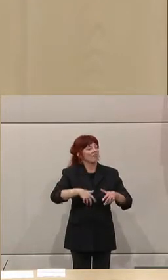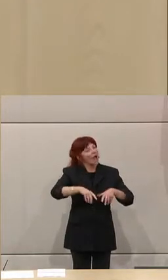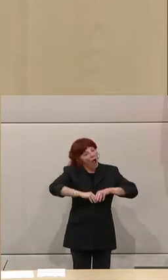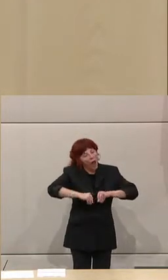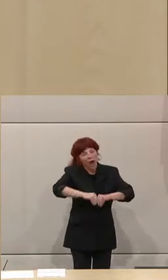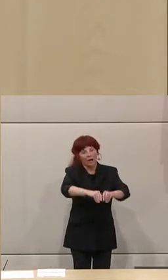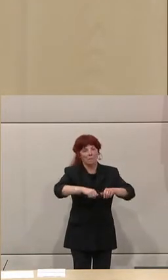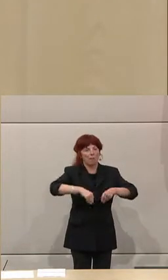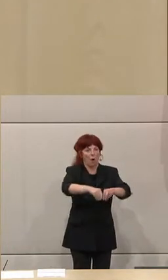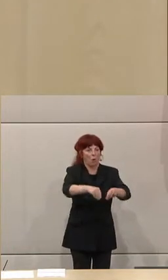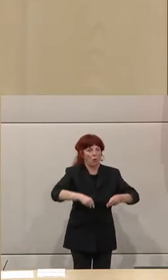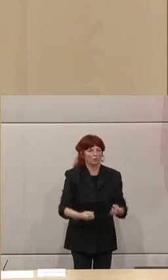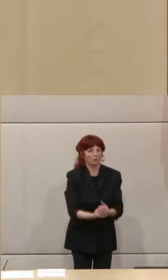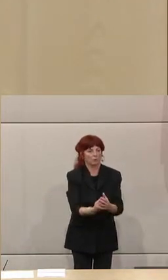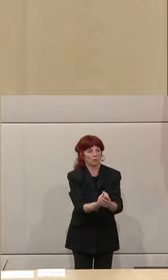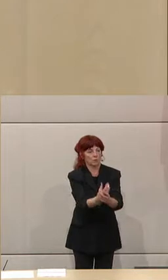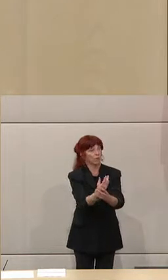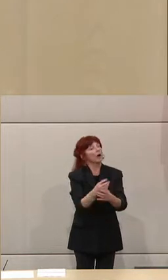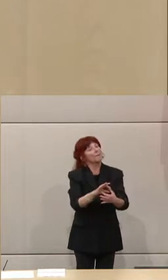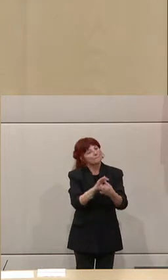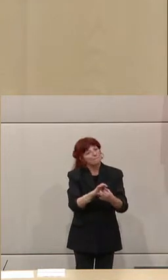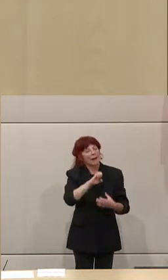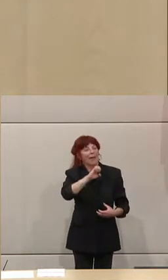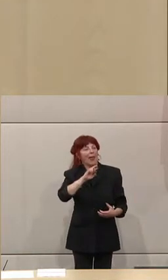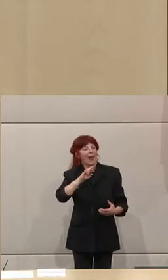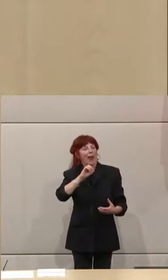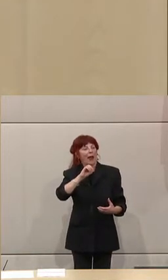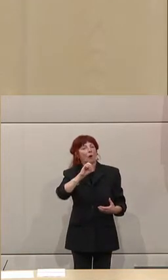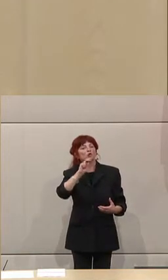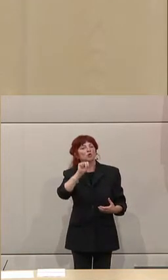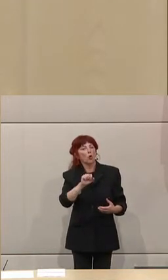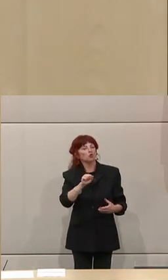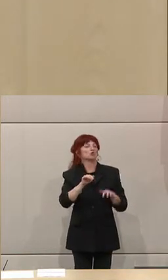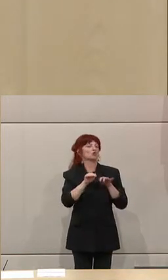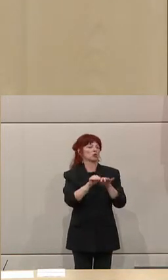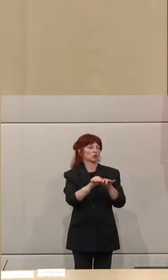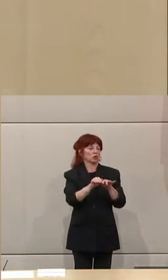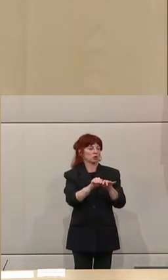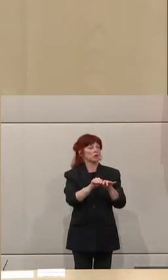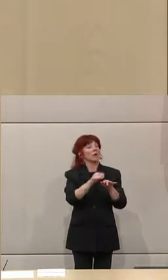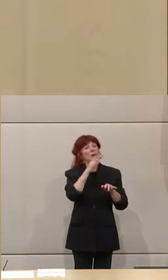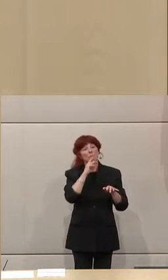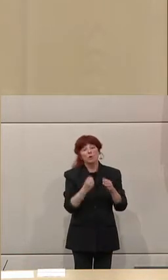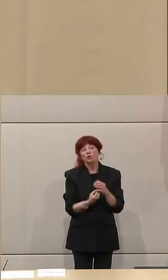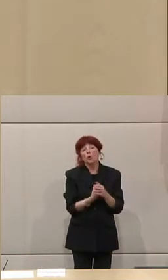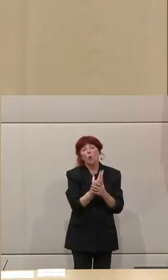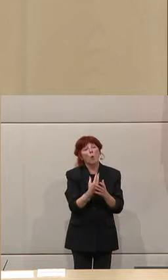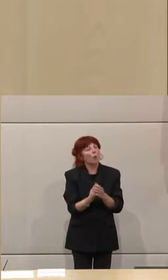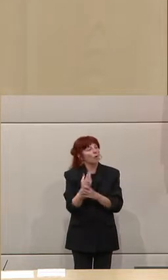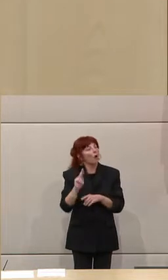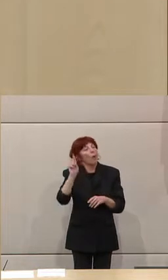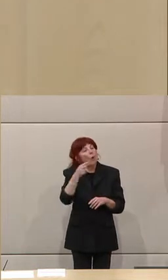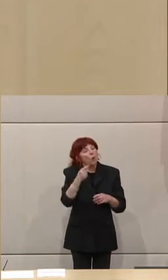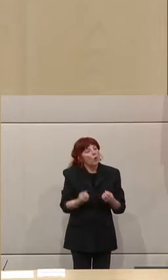wenn es um Erosionsschutz geht. Jeder Bauer ist versucht, so gut wie möglich die Unkrautbekämpfung durch maschinelle,